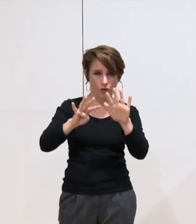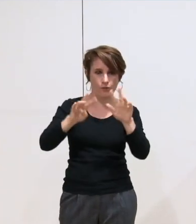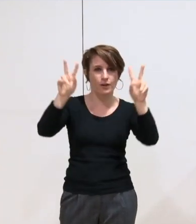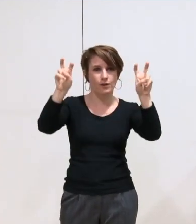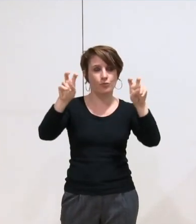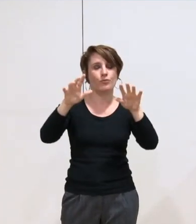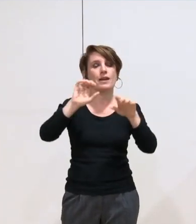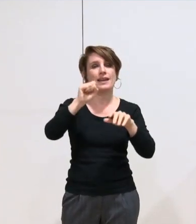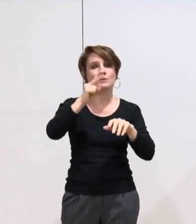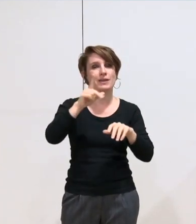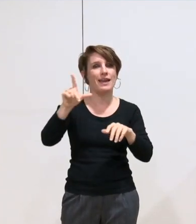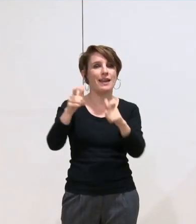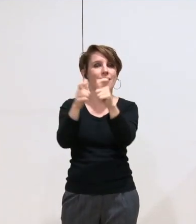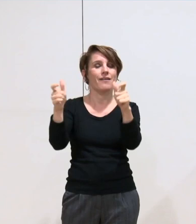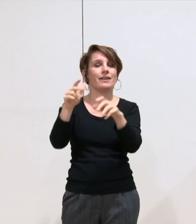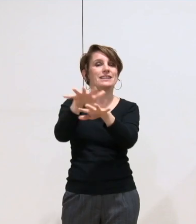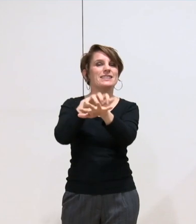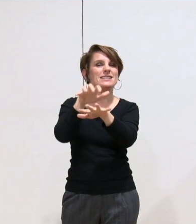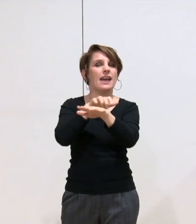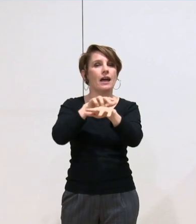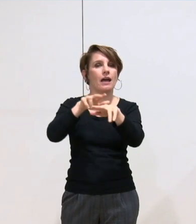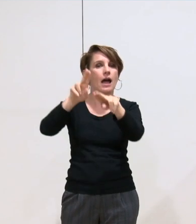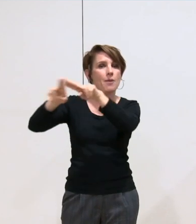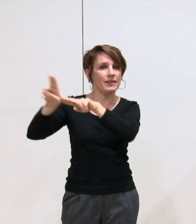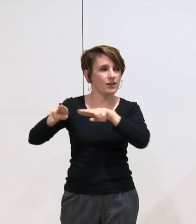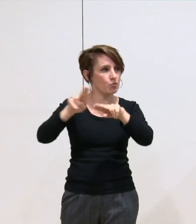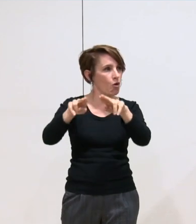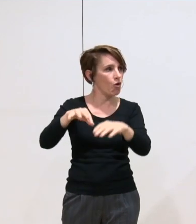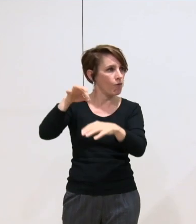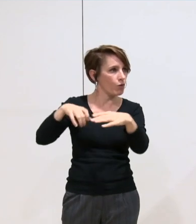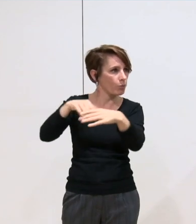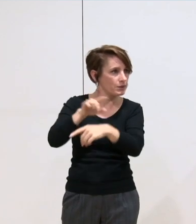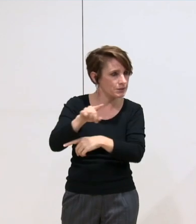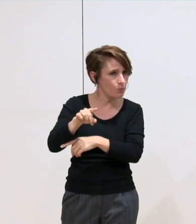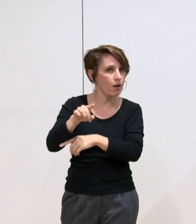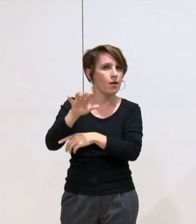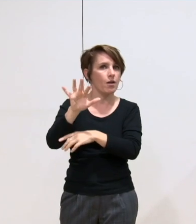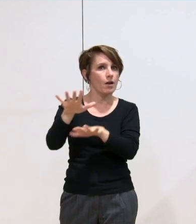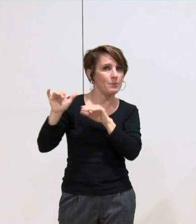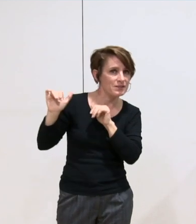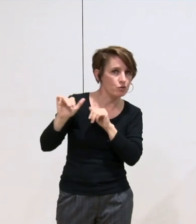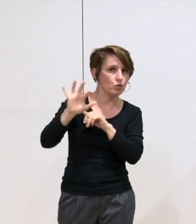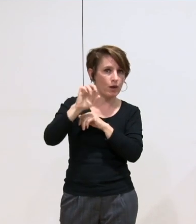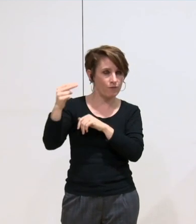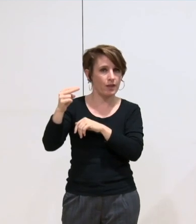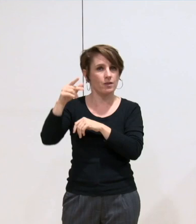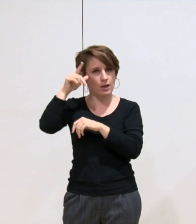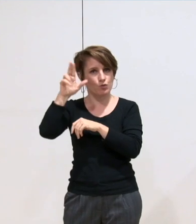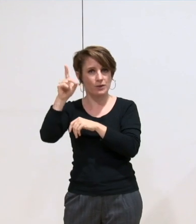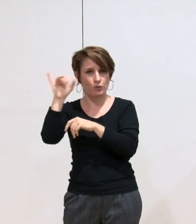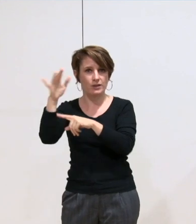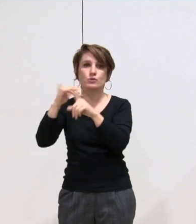Aménagement. Qui ne prend pas part au vote ? Qui s'abstient ? Front National, Républicains, UDI, Société Civile. Qui vote